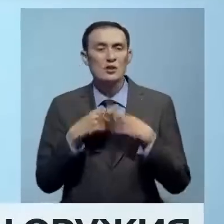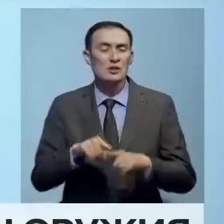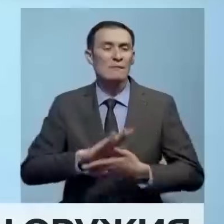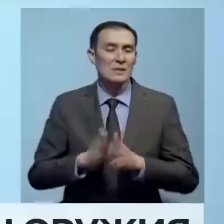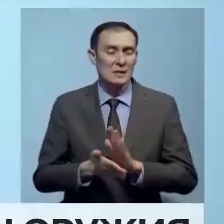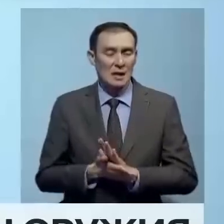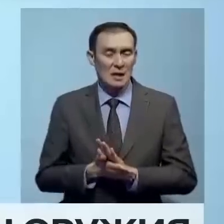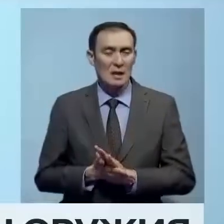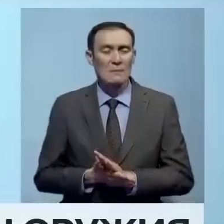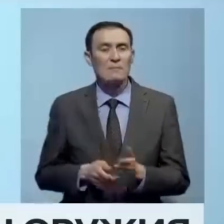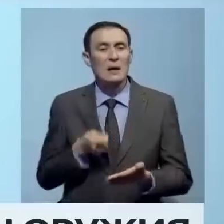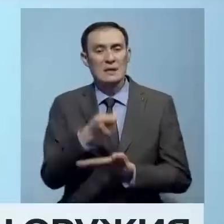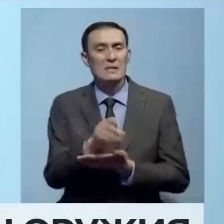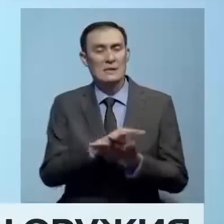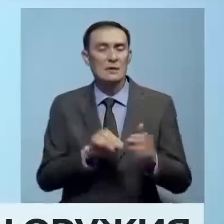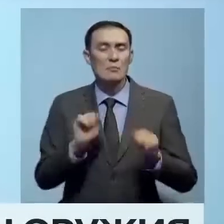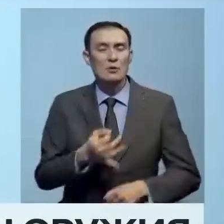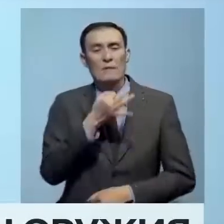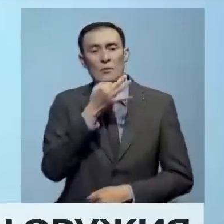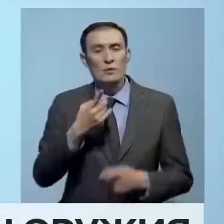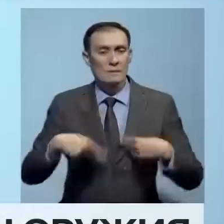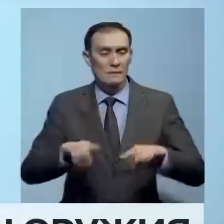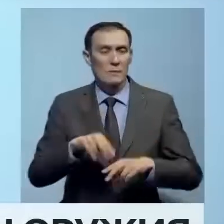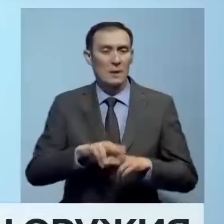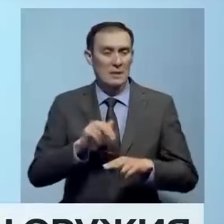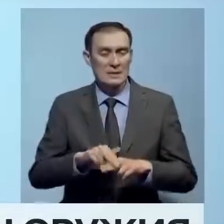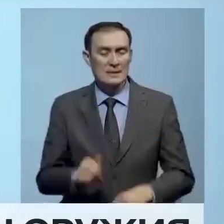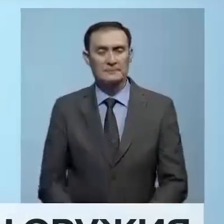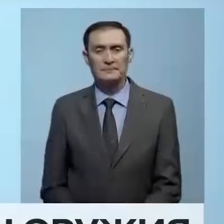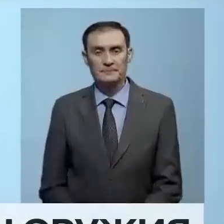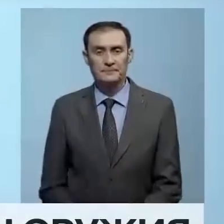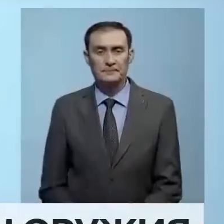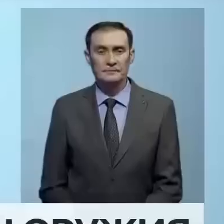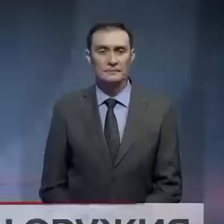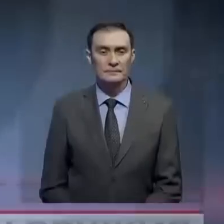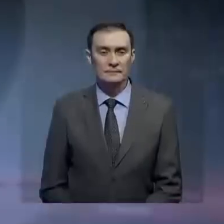технического состояния. Подать заявление можно в любой территориальный орган полиции.